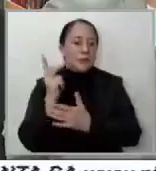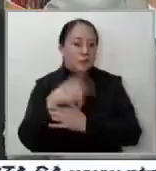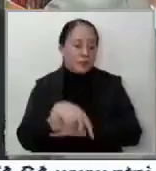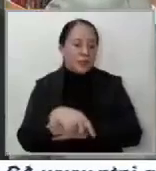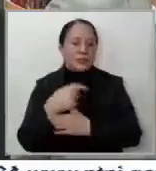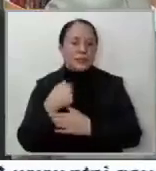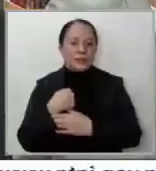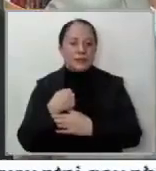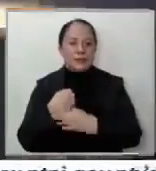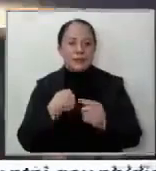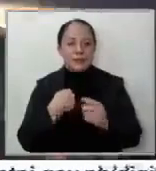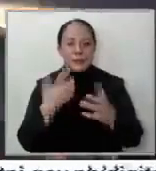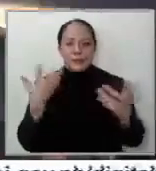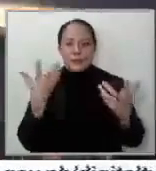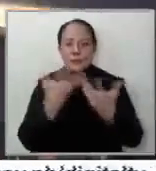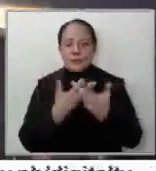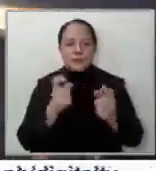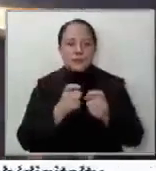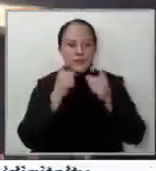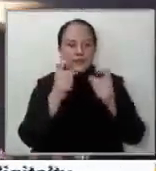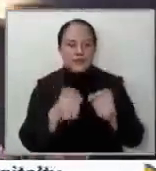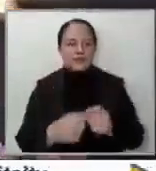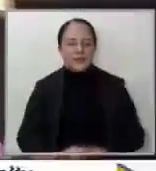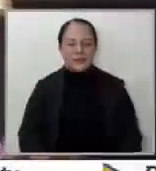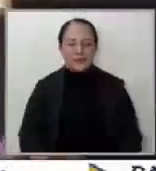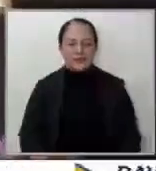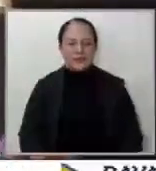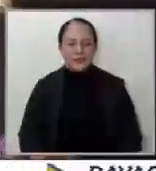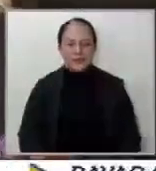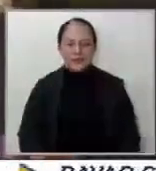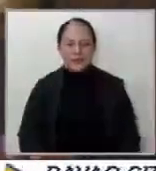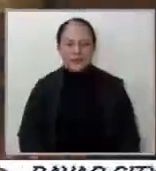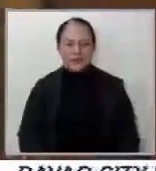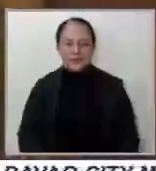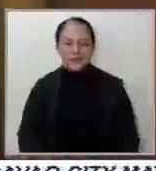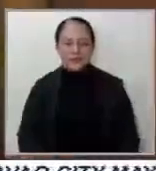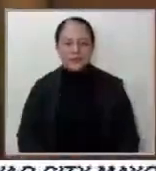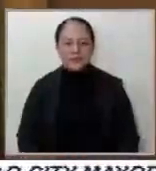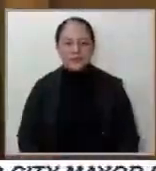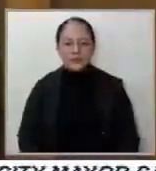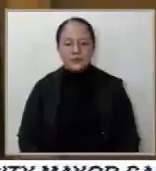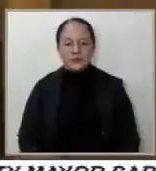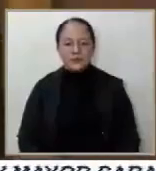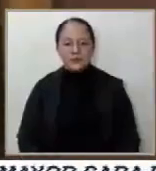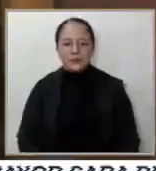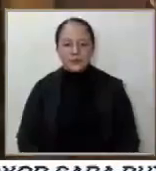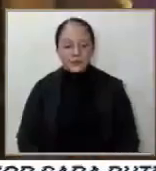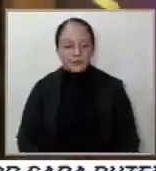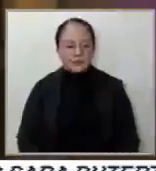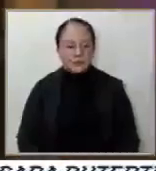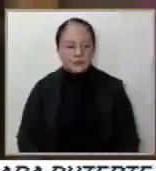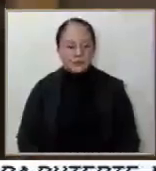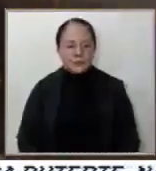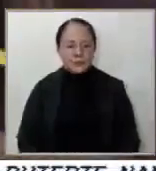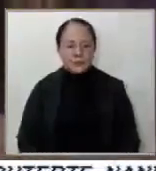suwak pangregalo. Ryan Lasigas para sa Morning Show ng Bayan, Rise and Shine, Pilipinas.